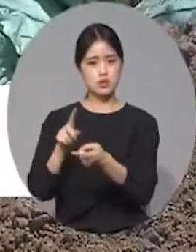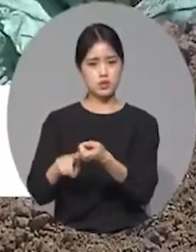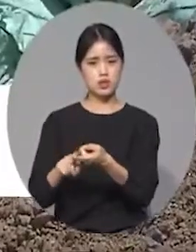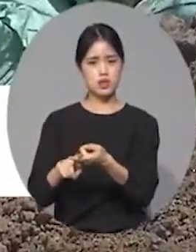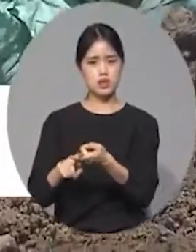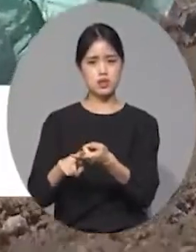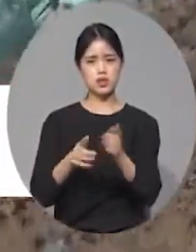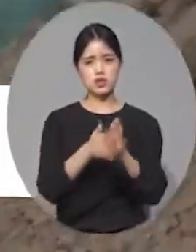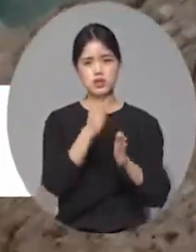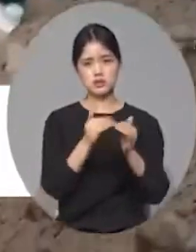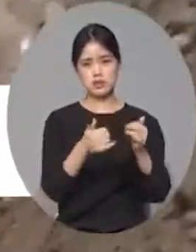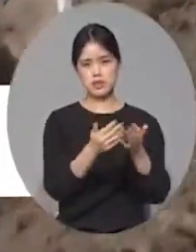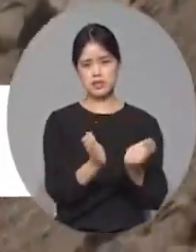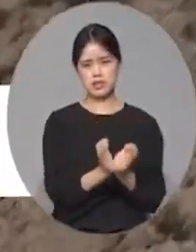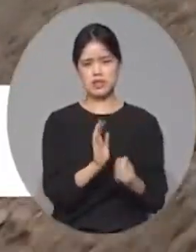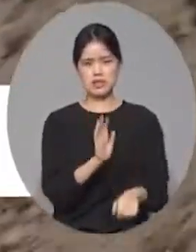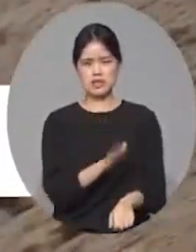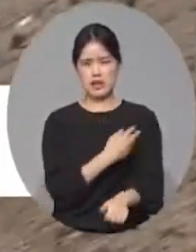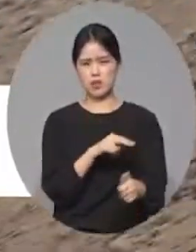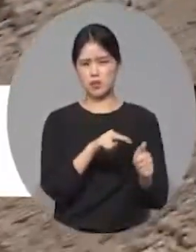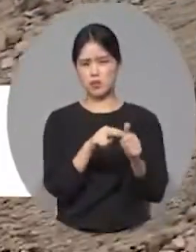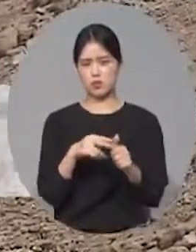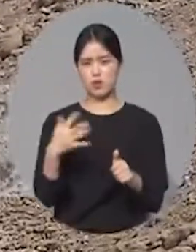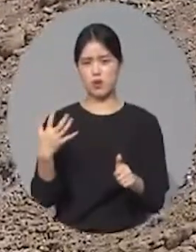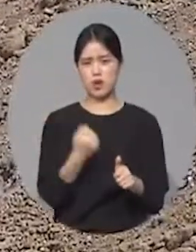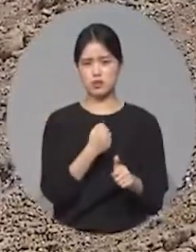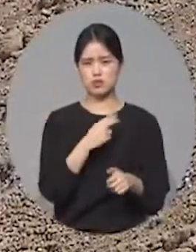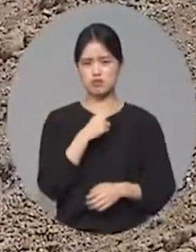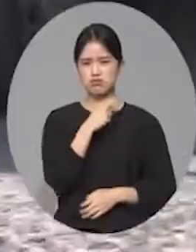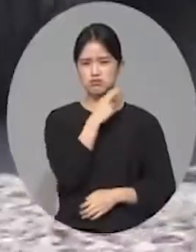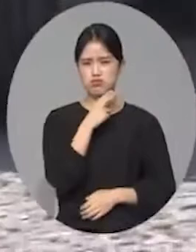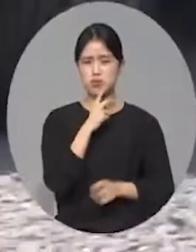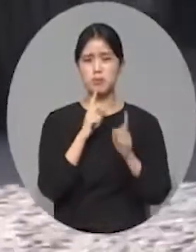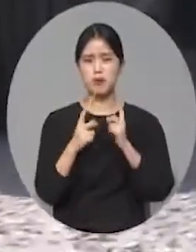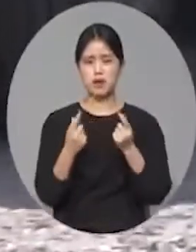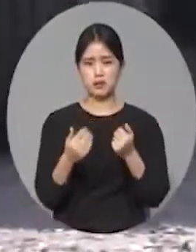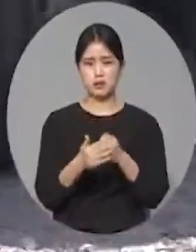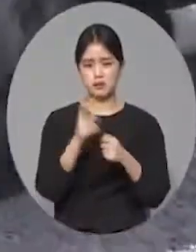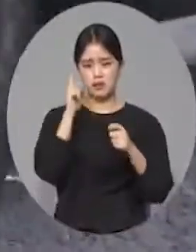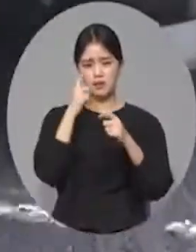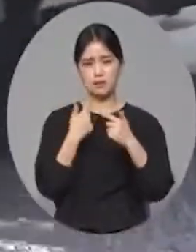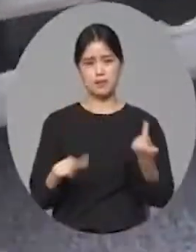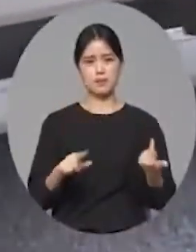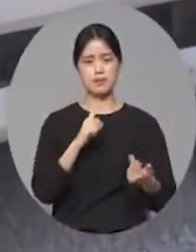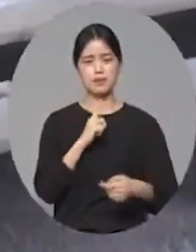시민단체가 잘못된 자료를 바탕으로 의혹을 제기했다 고 반박했습니다